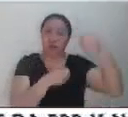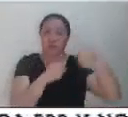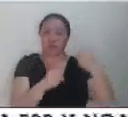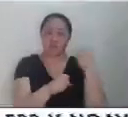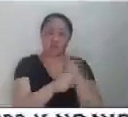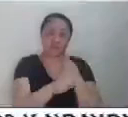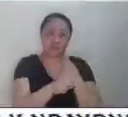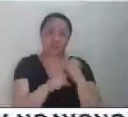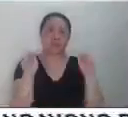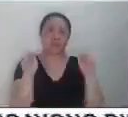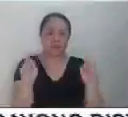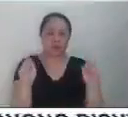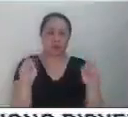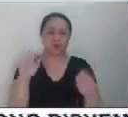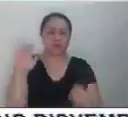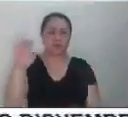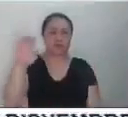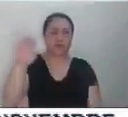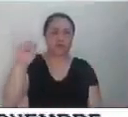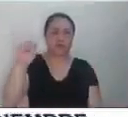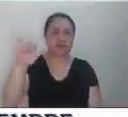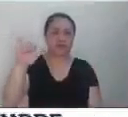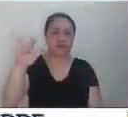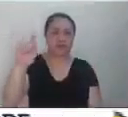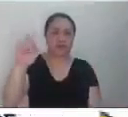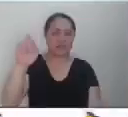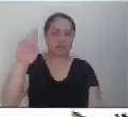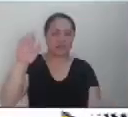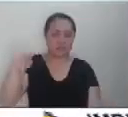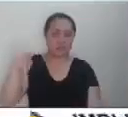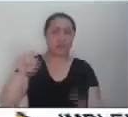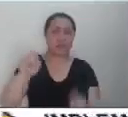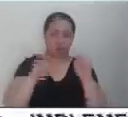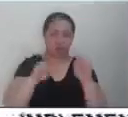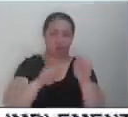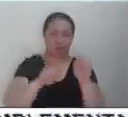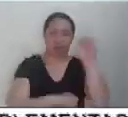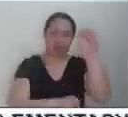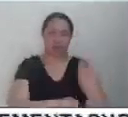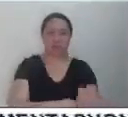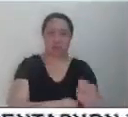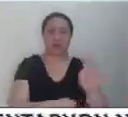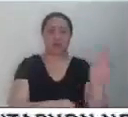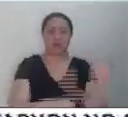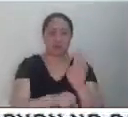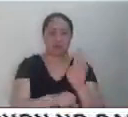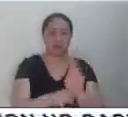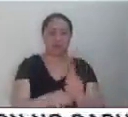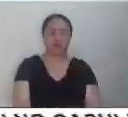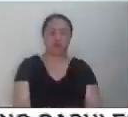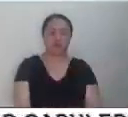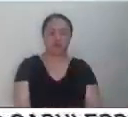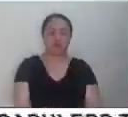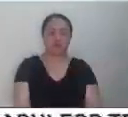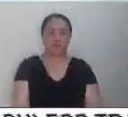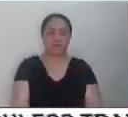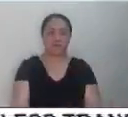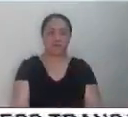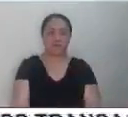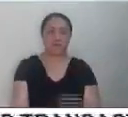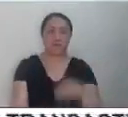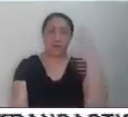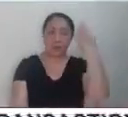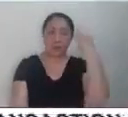both, next year po yung target talaga natin. Pero masabi po, po ngayon, yung mga may sticker na po from the South, yung